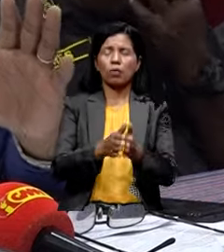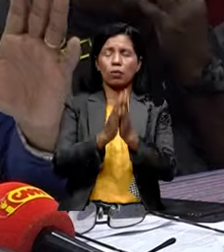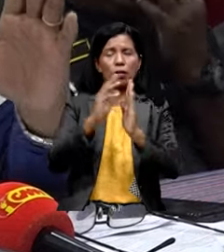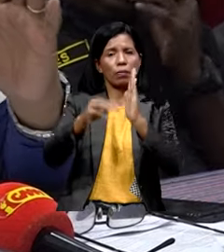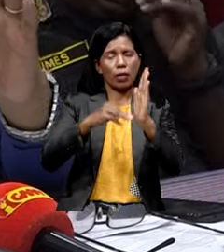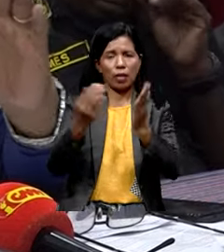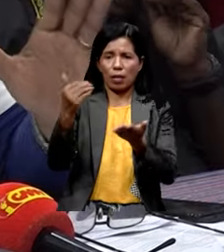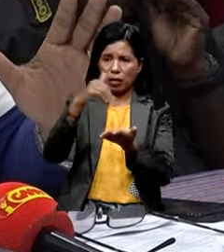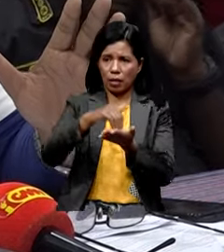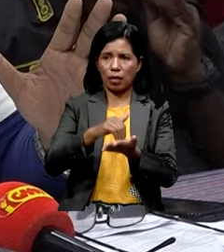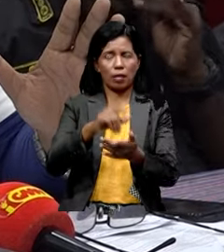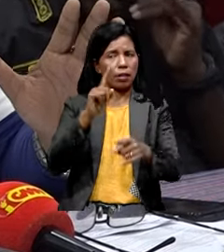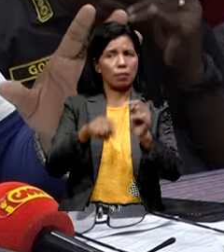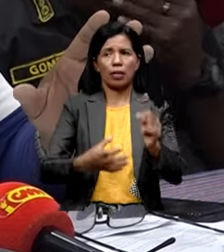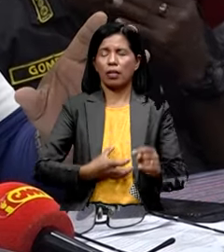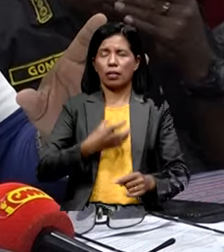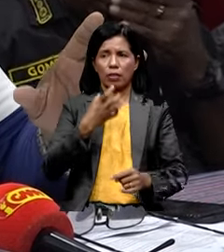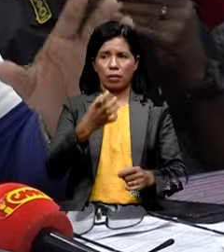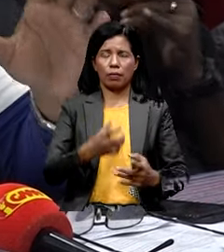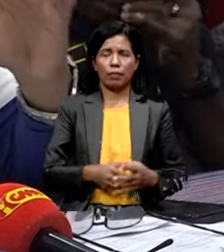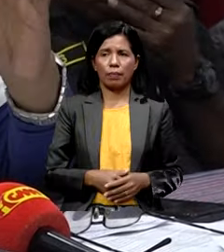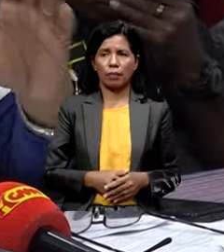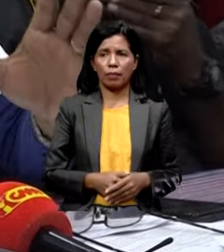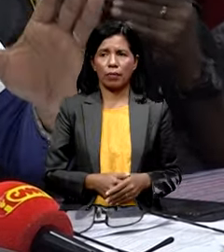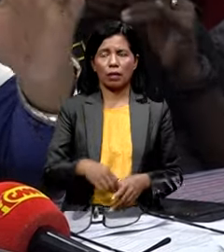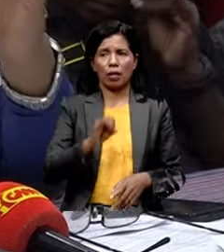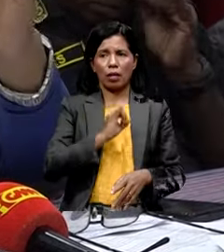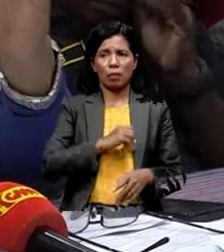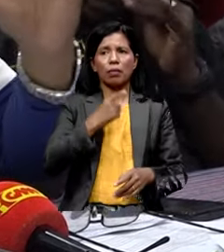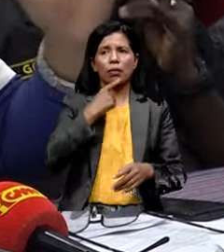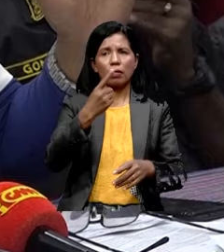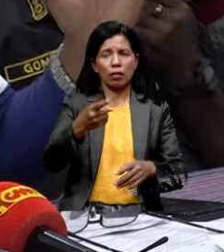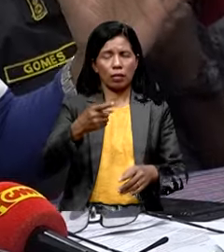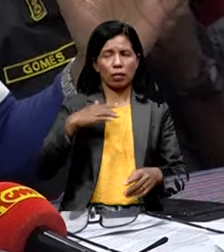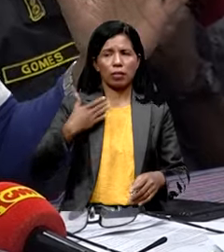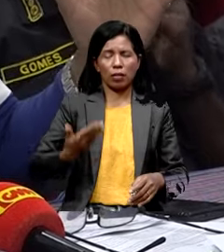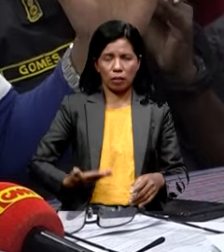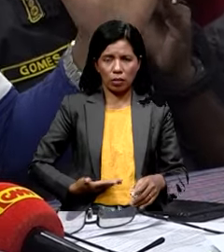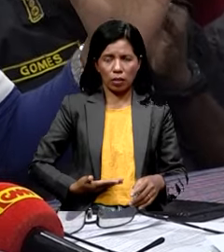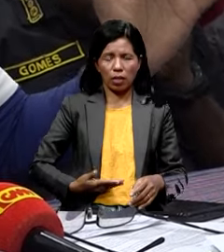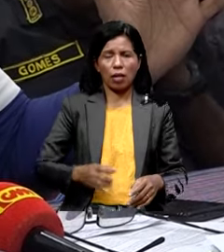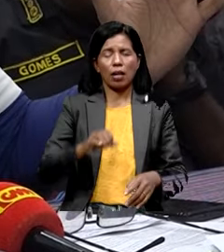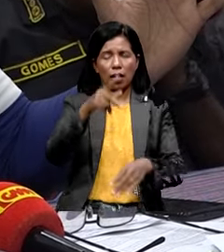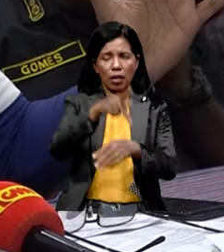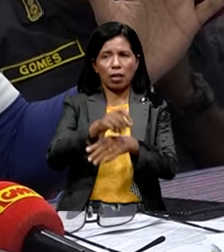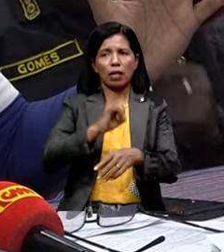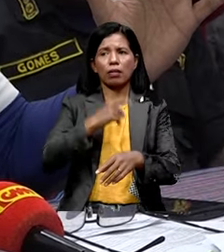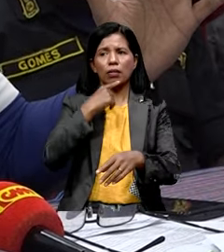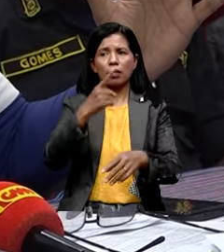da tan, la bele hirus, Hau mak hati te bab senyora ida kalang hawa te ne, al favor